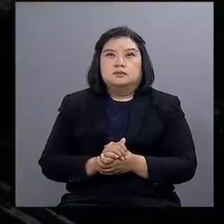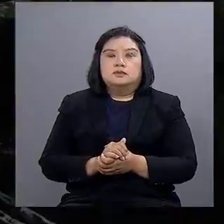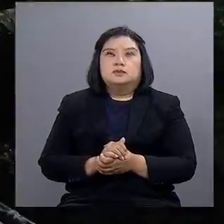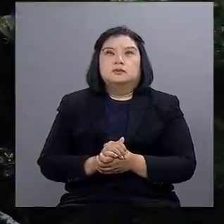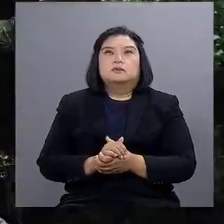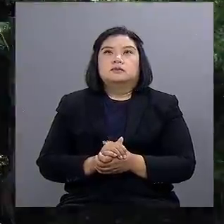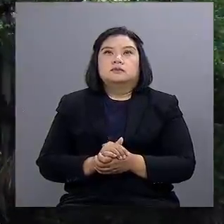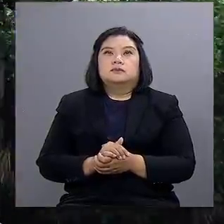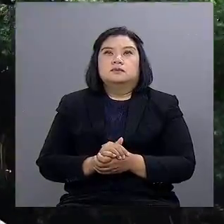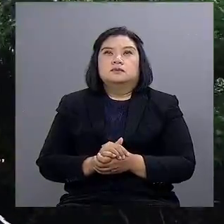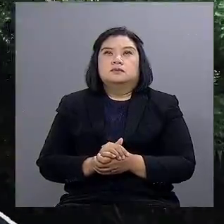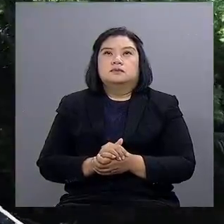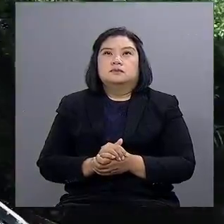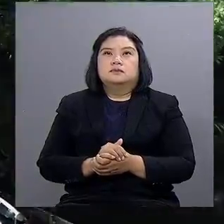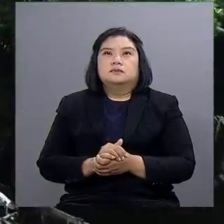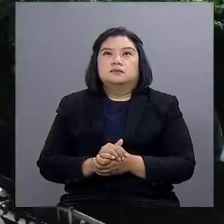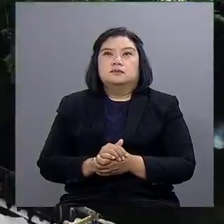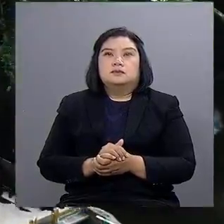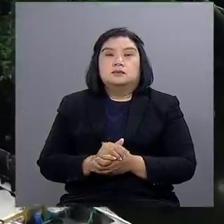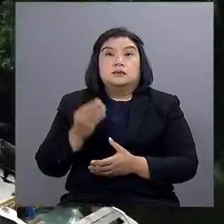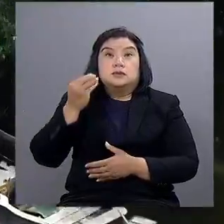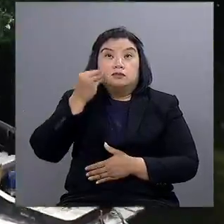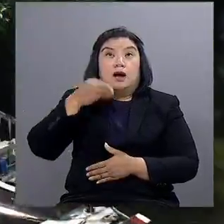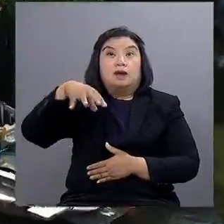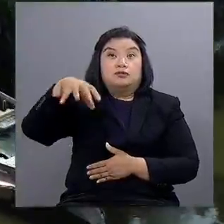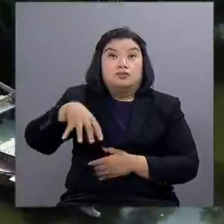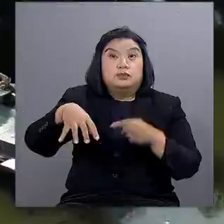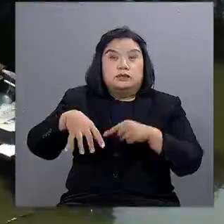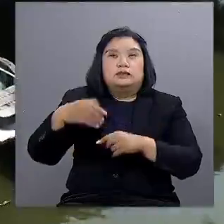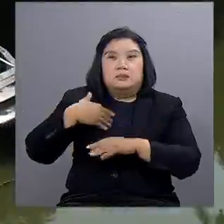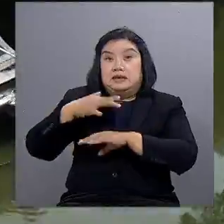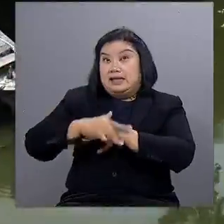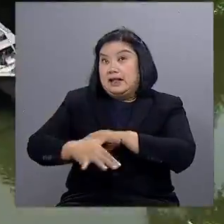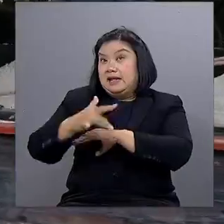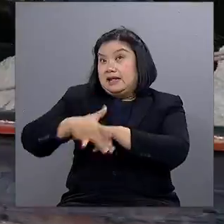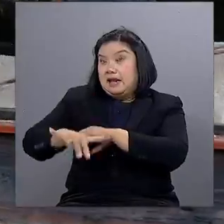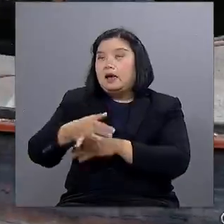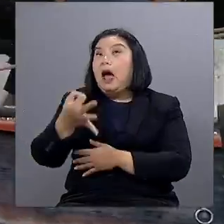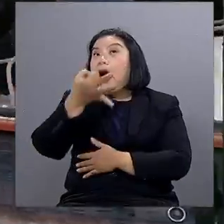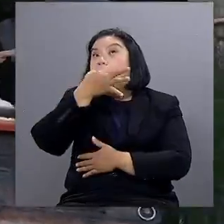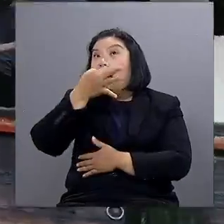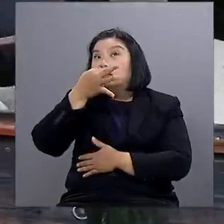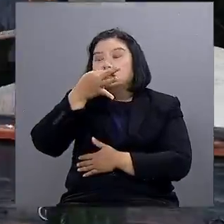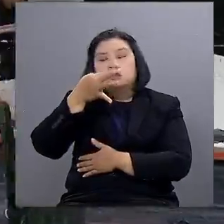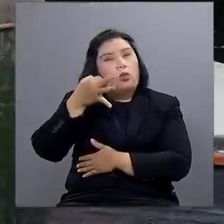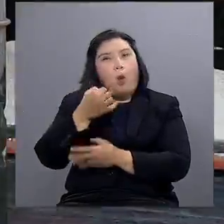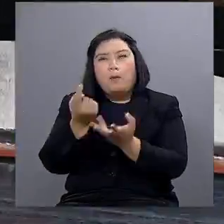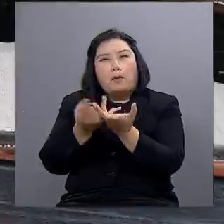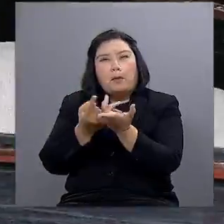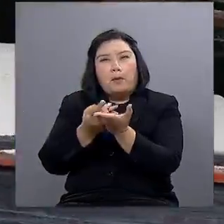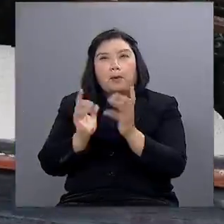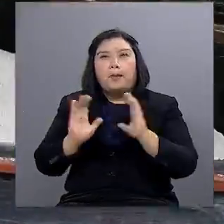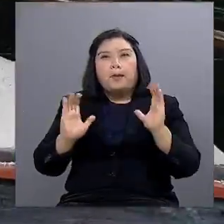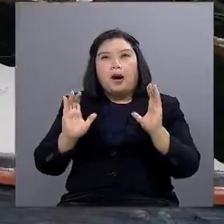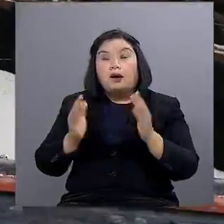ความโชคดีของหมู่บ้านที่อยู่บริเวณนี้ที่มีน้ำทะเลซึ่งทำให้เกิดอาชีพมากมายเกลือที่ลุงพรขนมาก็สาม